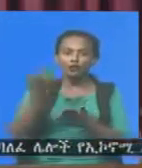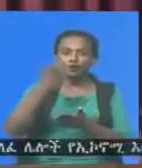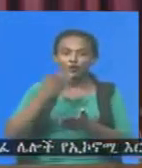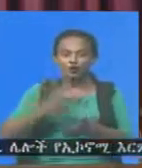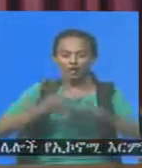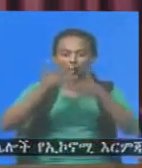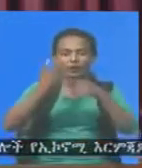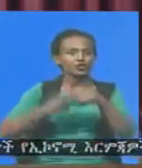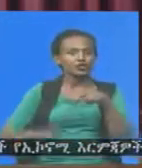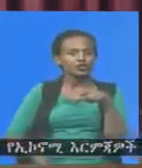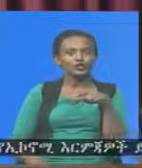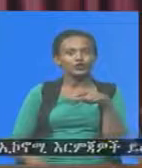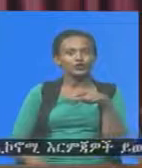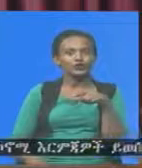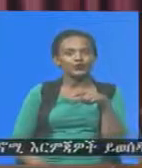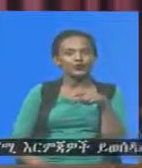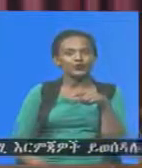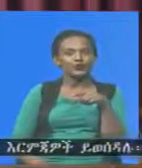አንችልም